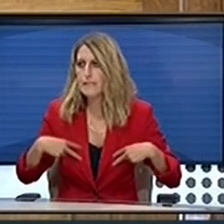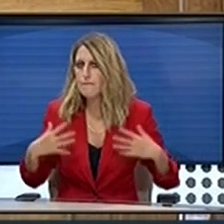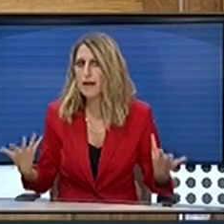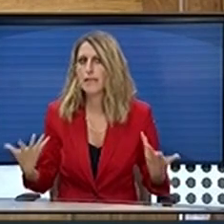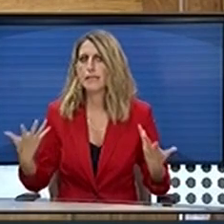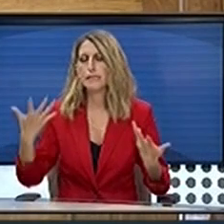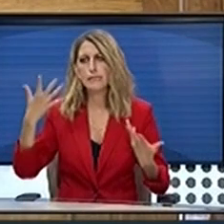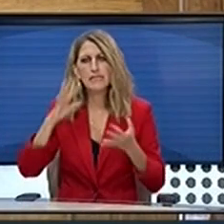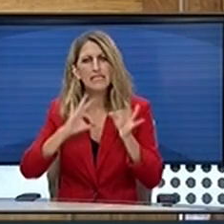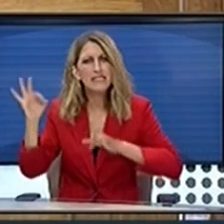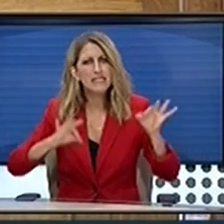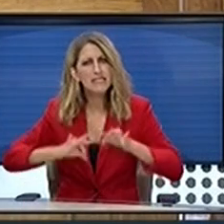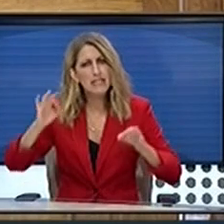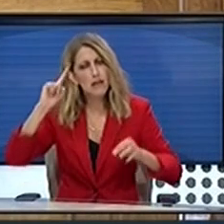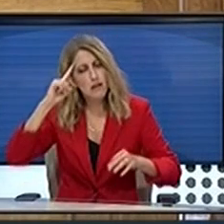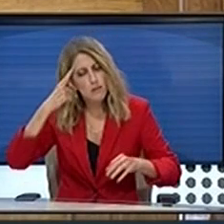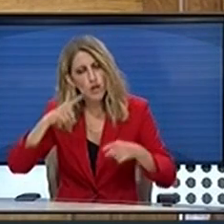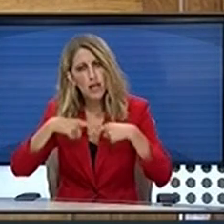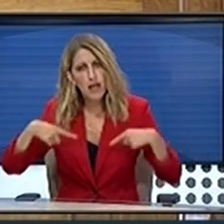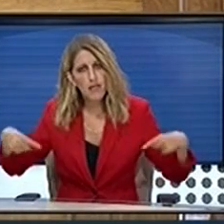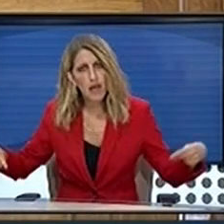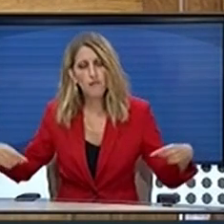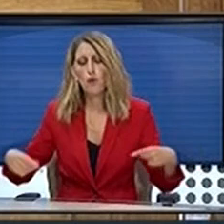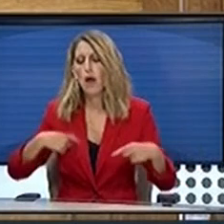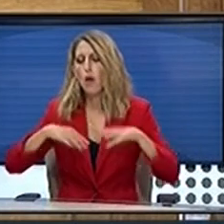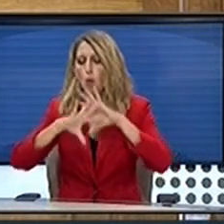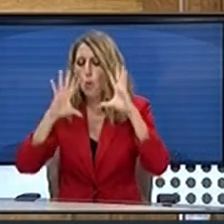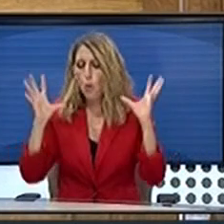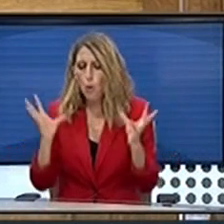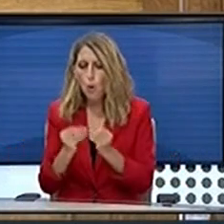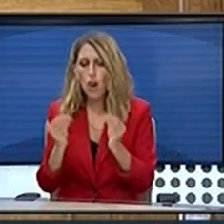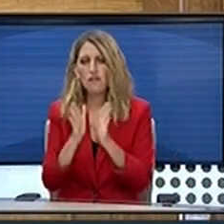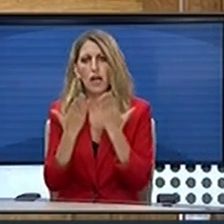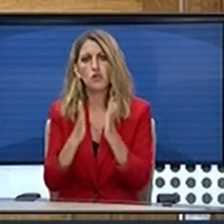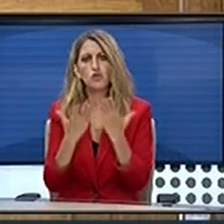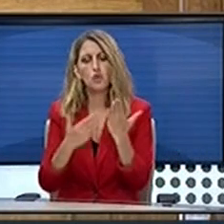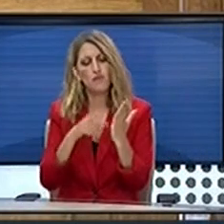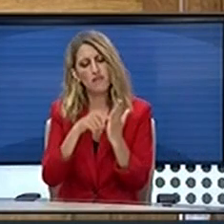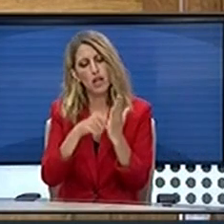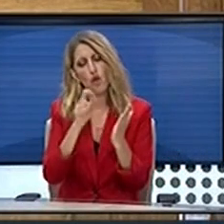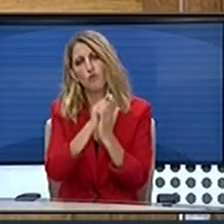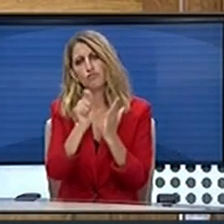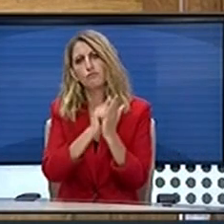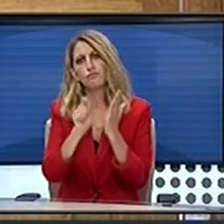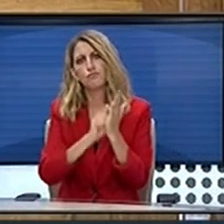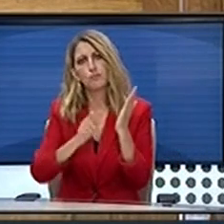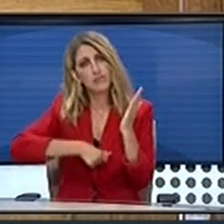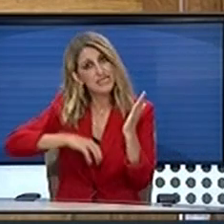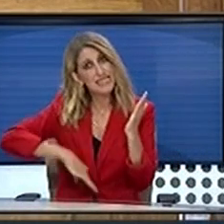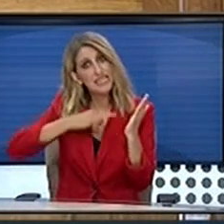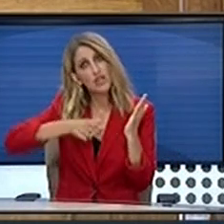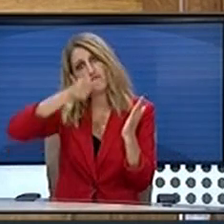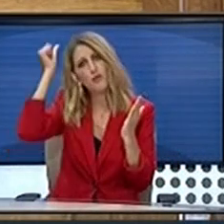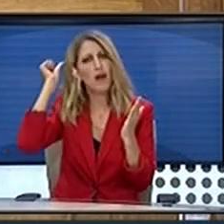Τα έχω καταγγείλει στο βιβλίο μου. Ας έρθει κάποιος να με μηνύσει για αυτά που έγραψα. Να μην μιλάμε λοιπόν για την ΕΕΠ. Αναμένω με